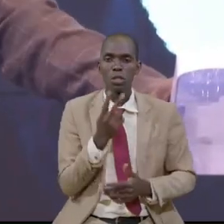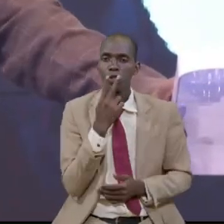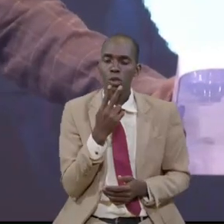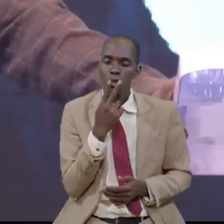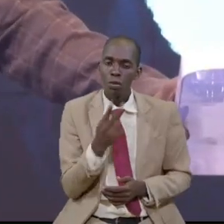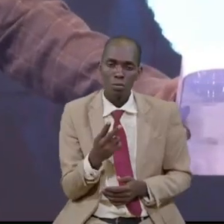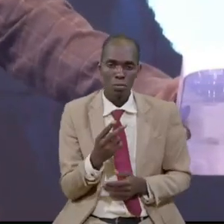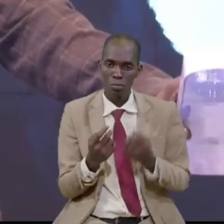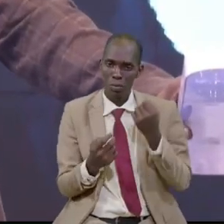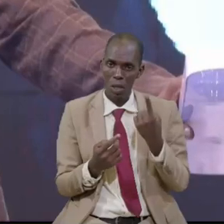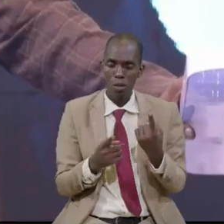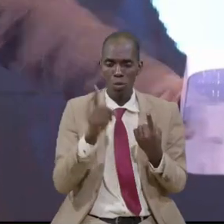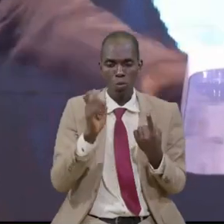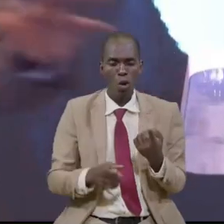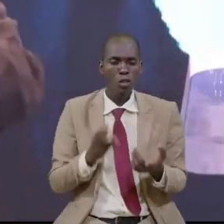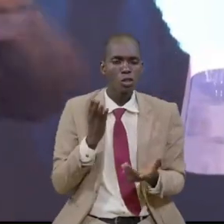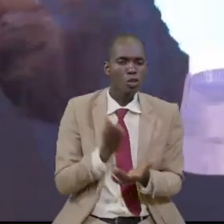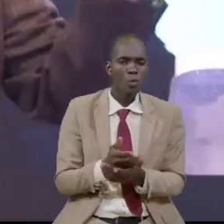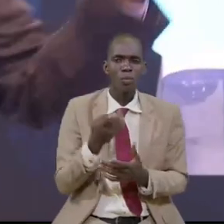rejeter